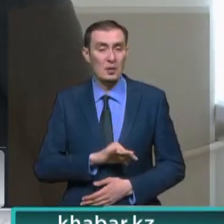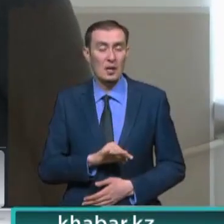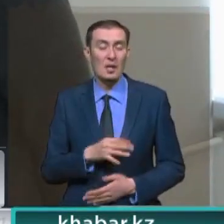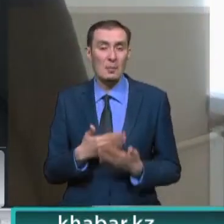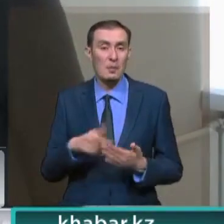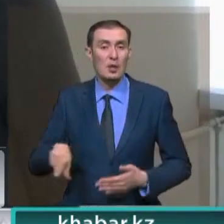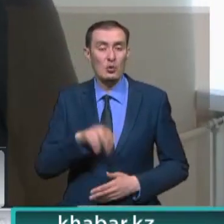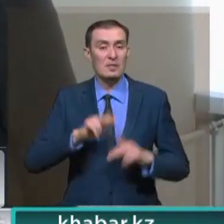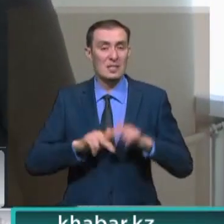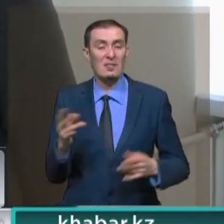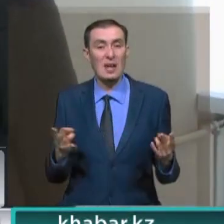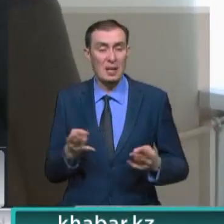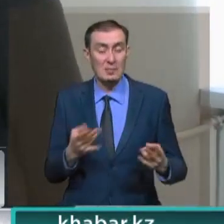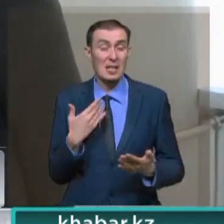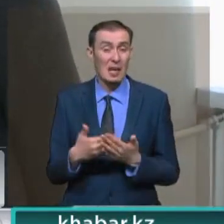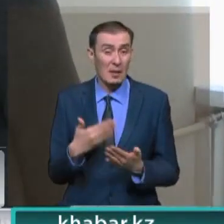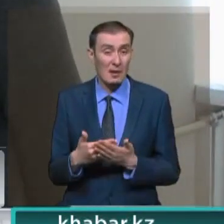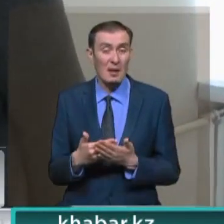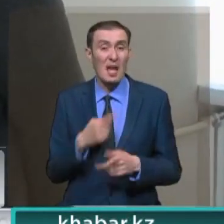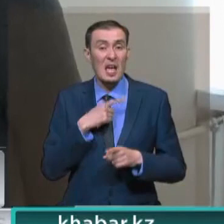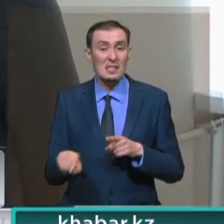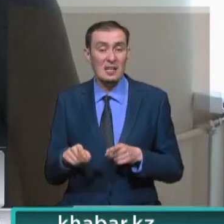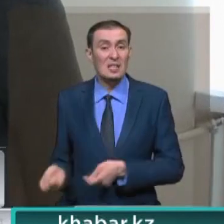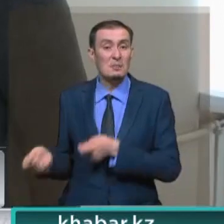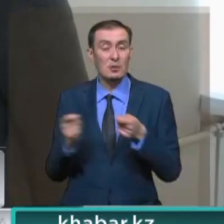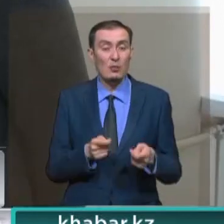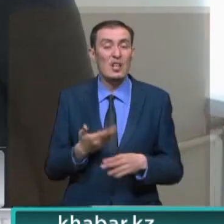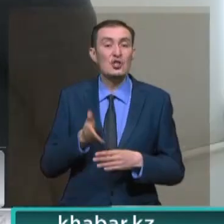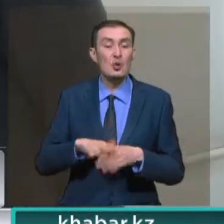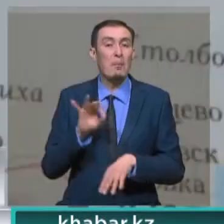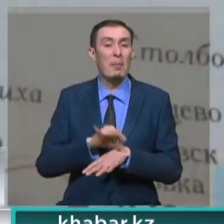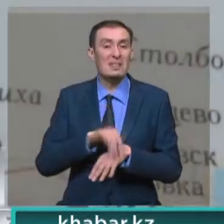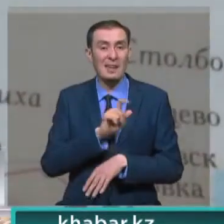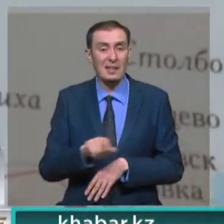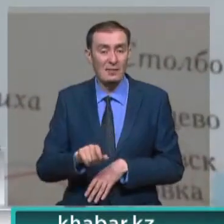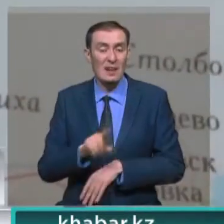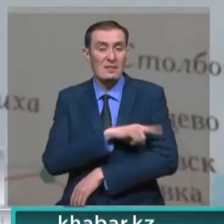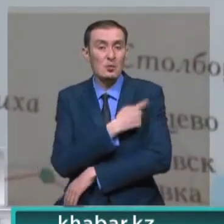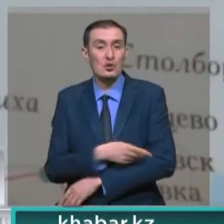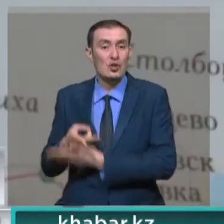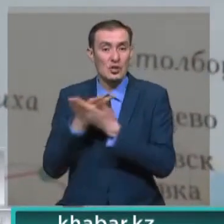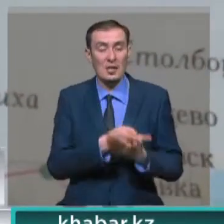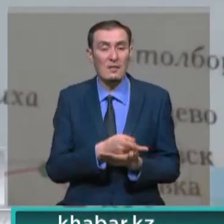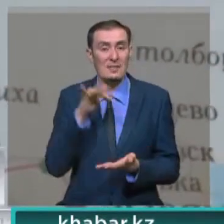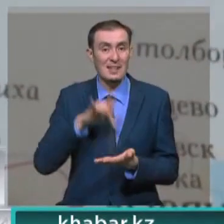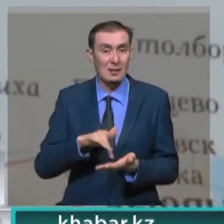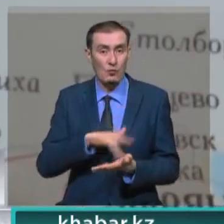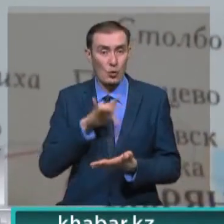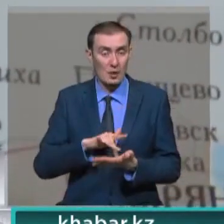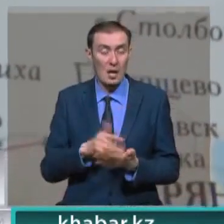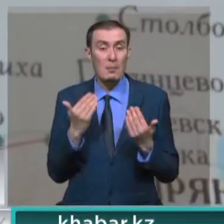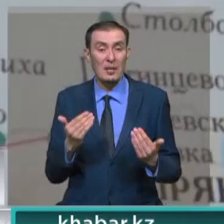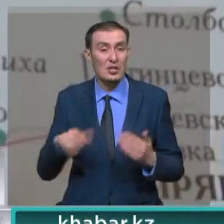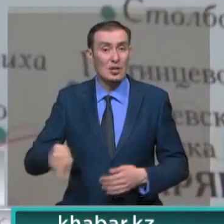пользу дорожного строительства. В частности, экстренная транспортировка тяжелых пациентов местных медучреждений в областной центр по